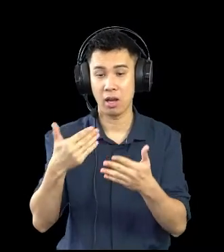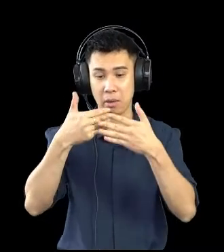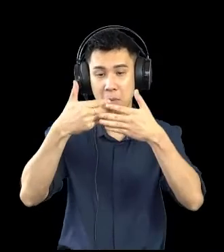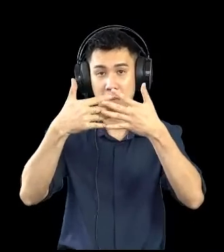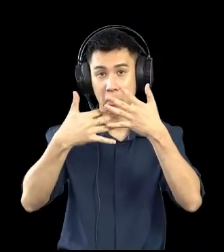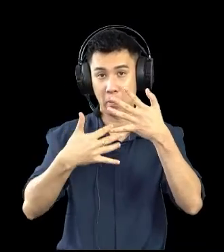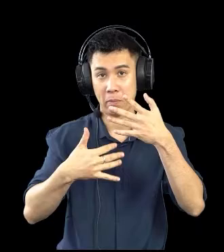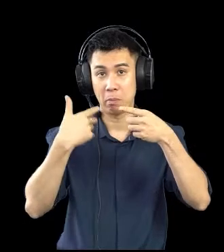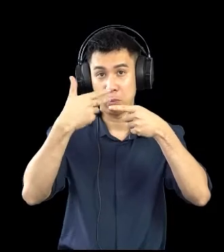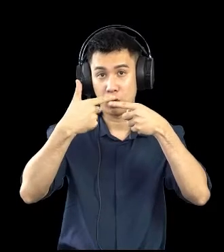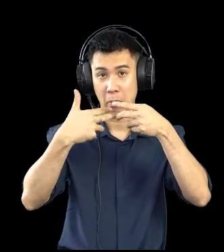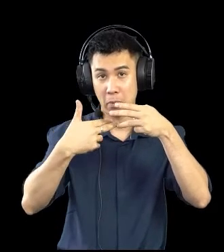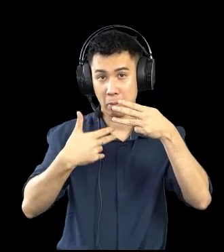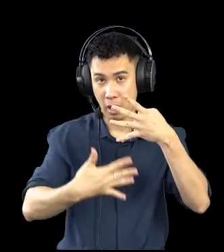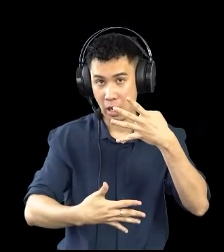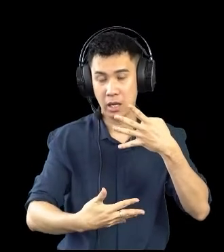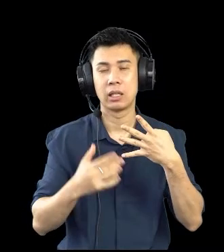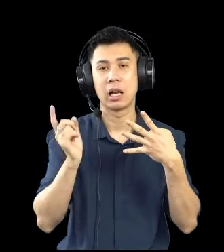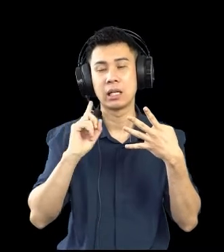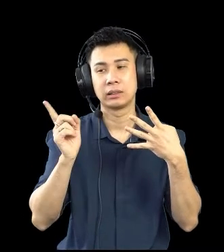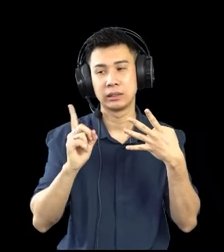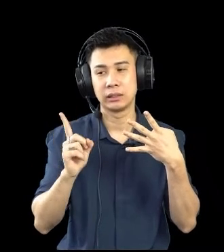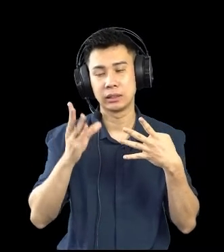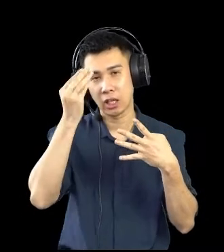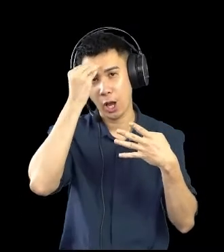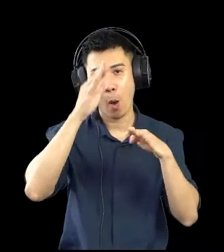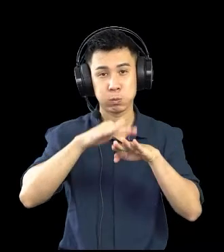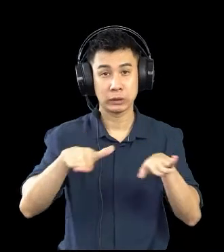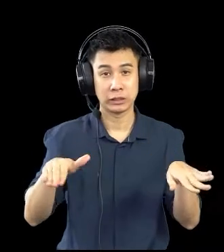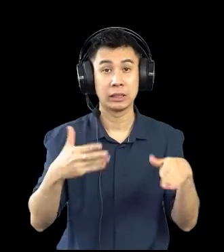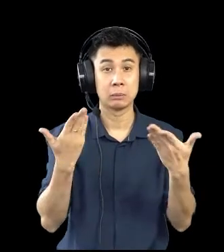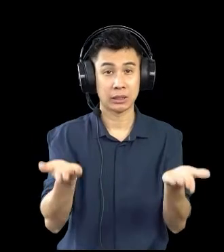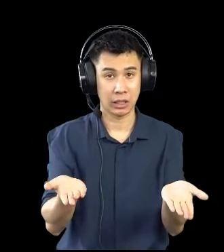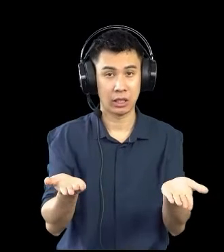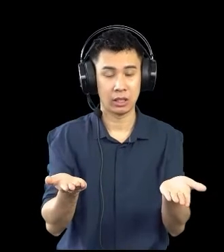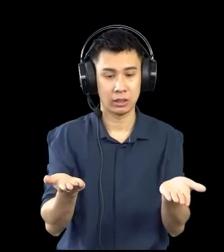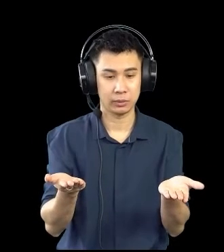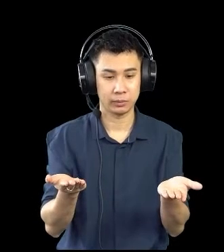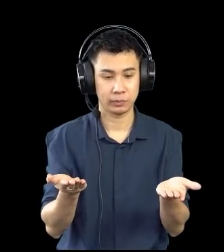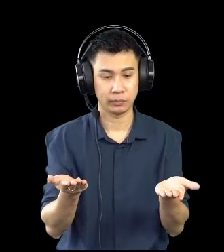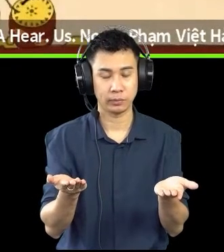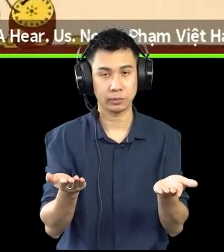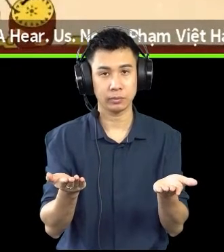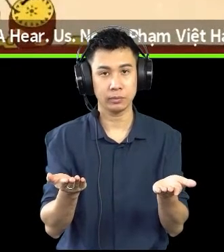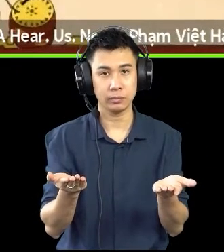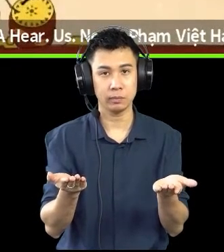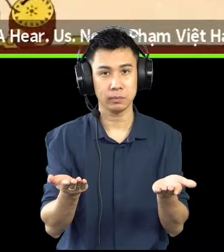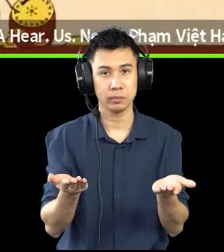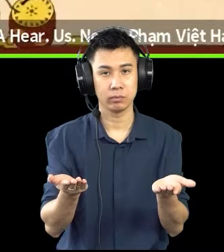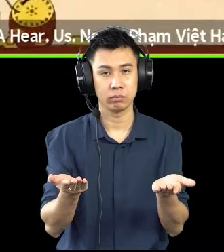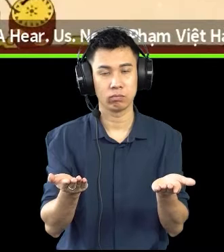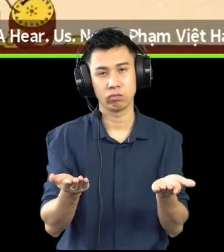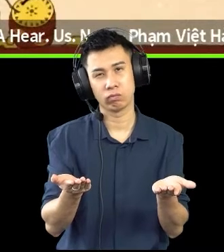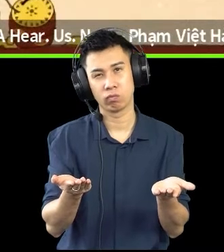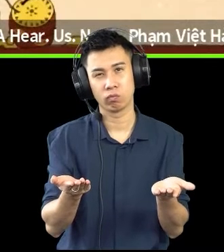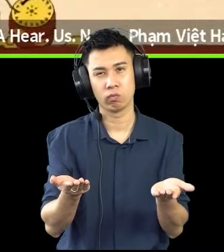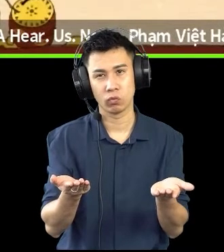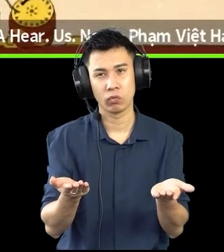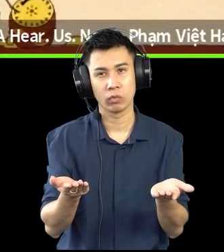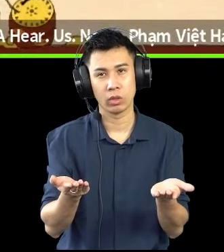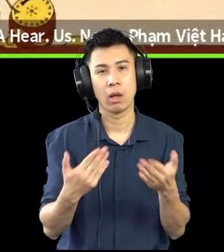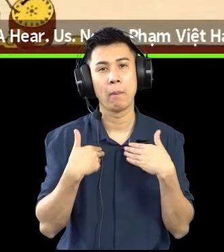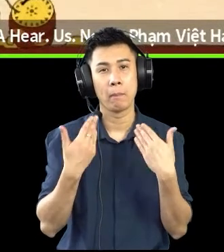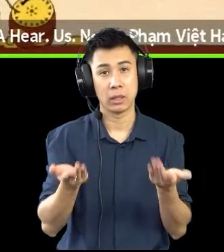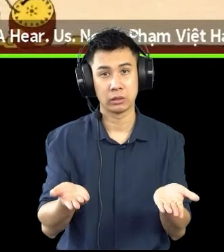cái câu hỏi một. Thứ nhất là về cái số lượng học sinh của bọn em ấy ạ, thì hiện tại sau suốt thì hiện tại